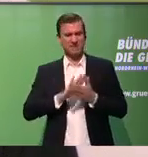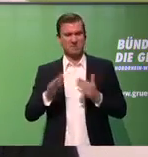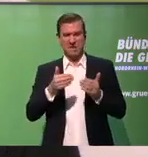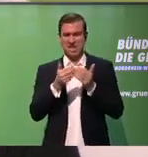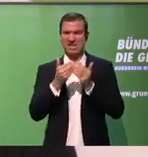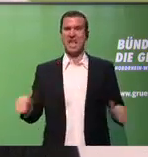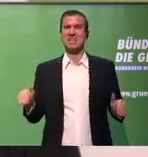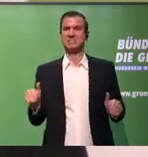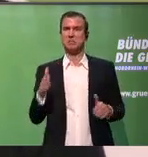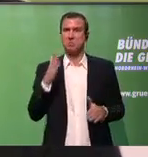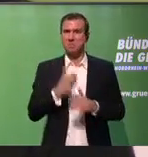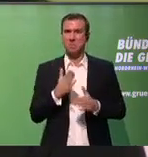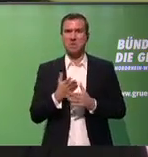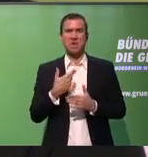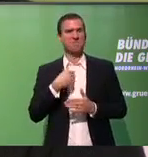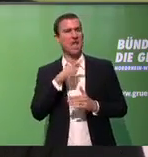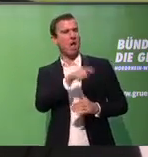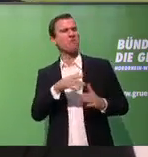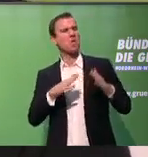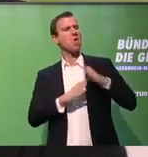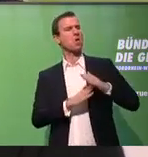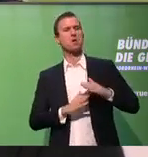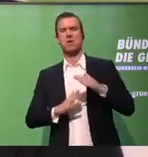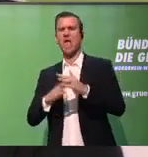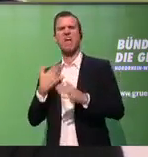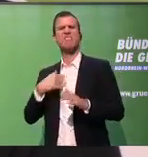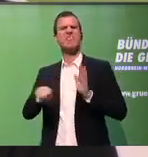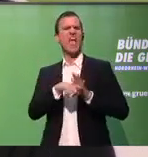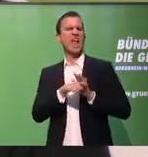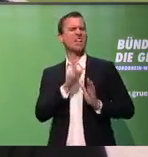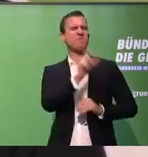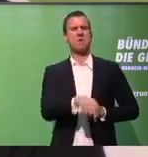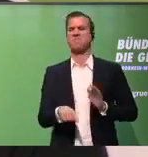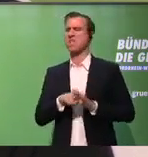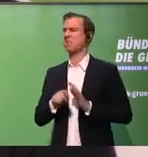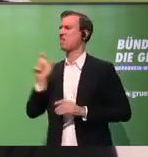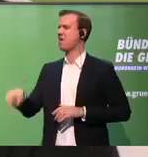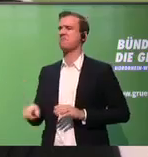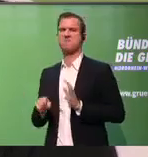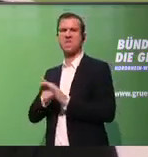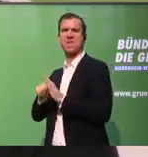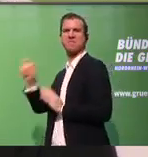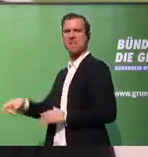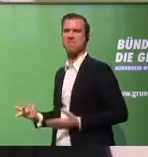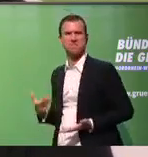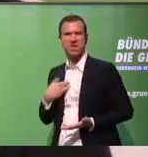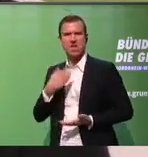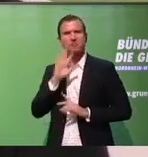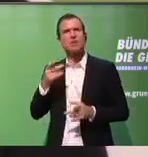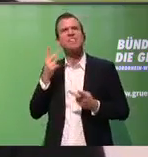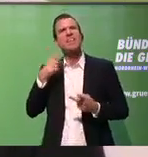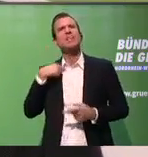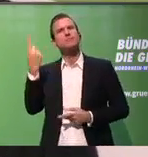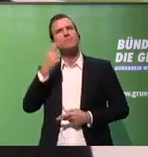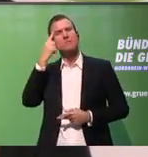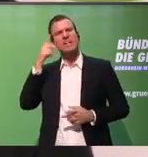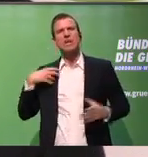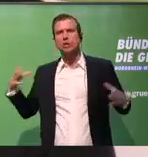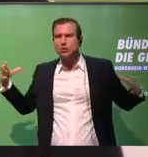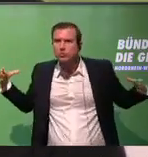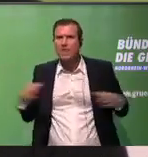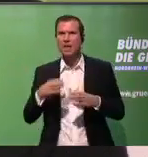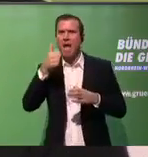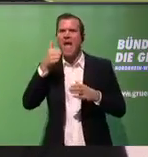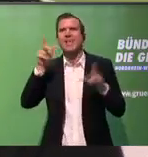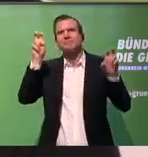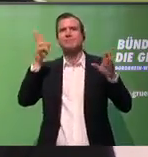schaffen oder uns gegenseitig negativ zu behandeln. Zunächst einmal geht es darum zu verstehen, dass wir alle im gleichen Boot sitzen und